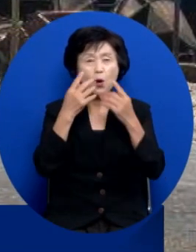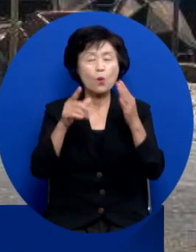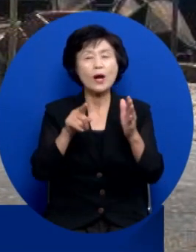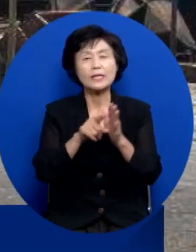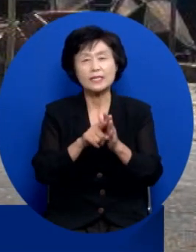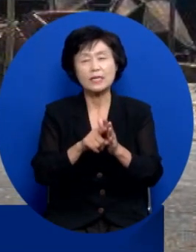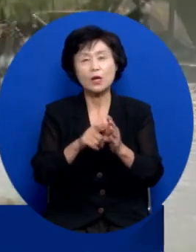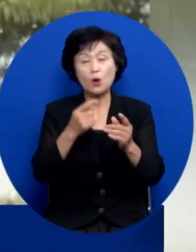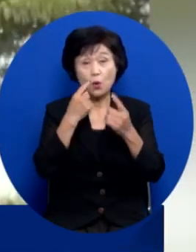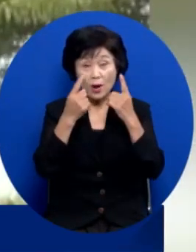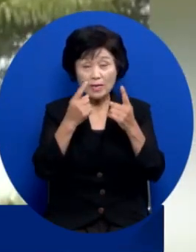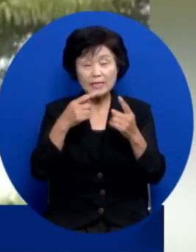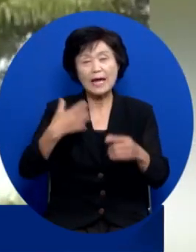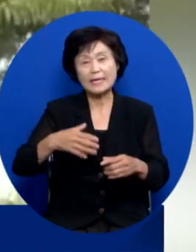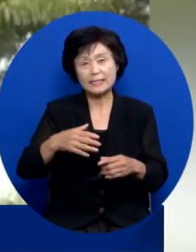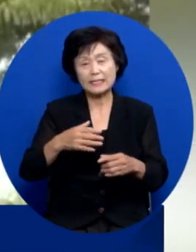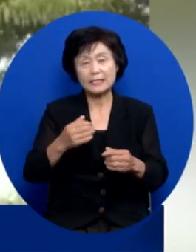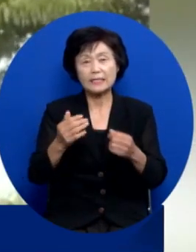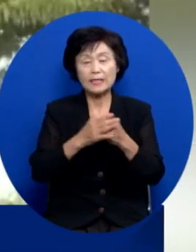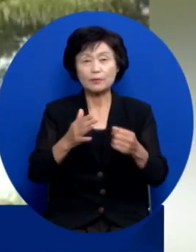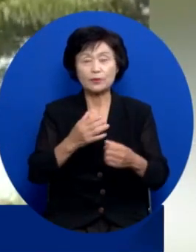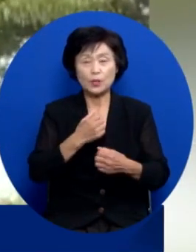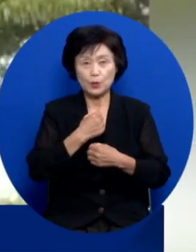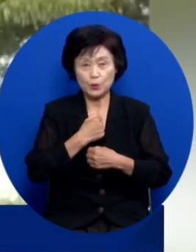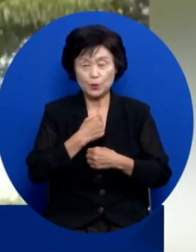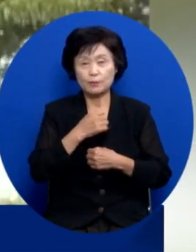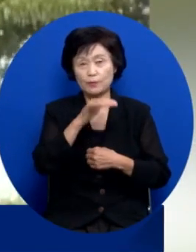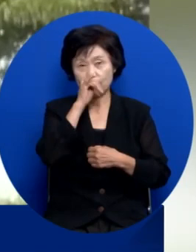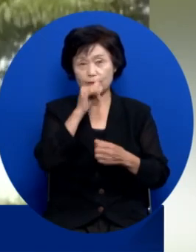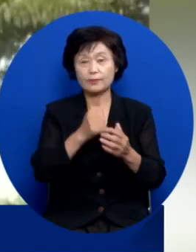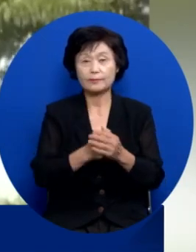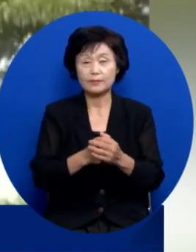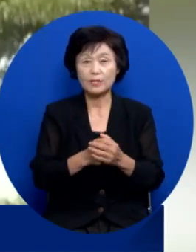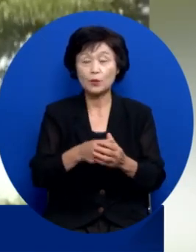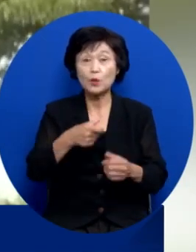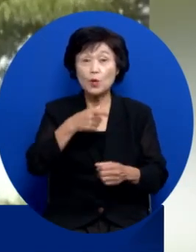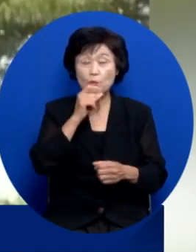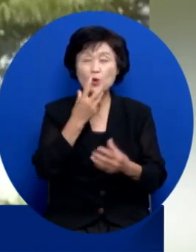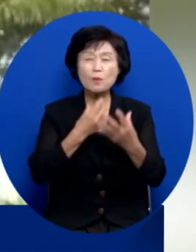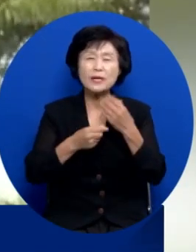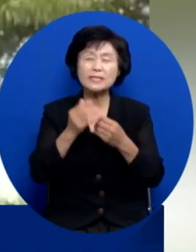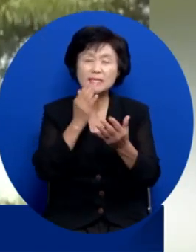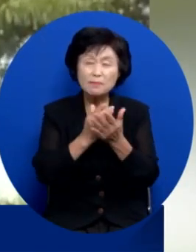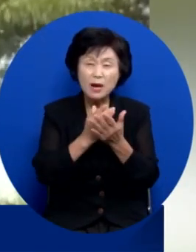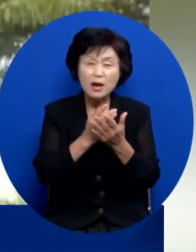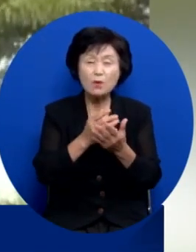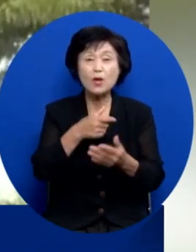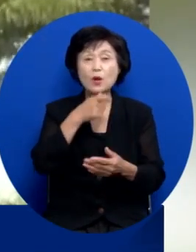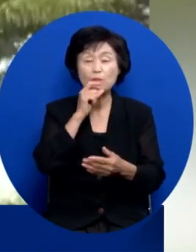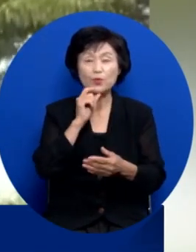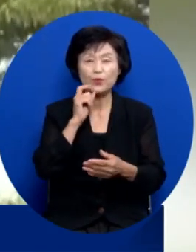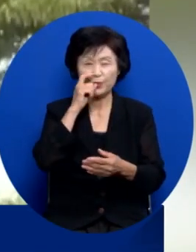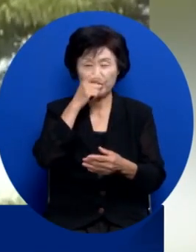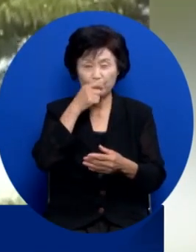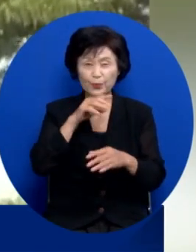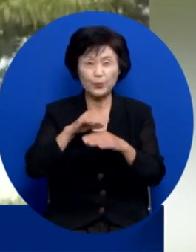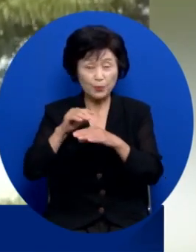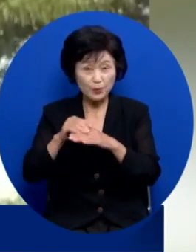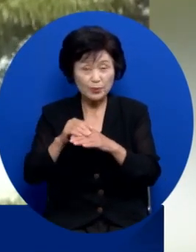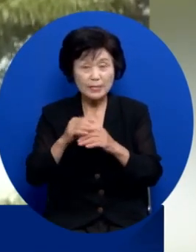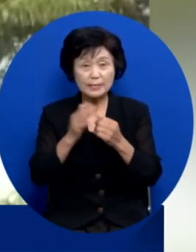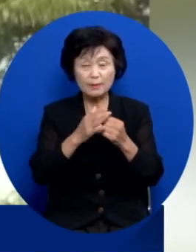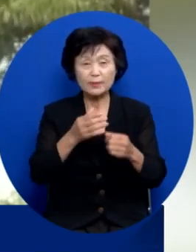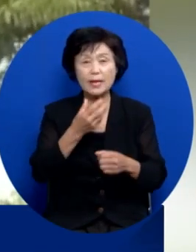경우는 지금 오염된 상황이 있을 수 있다라는 것 때문에 마시지는